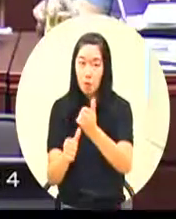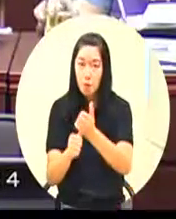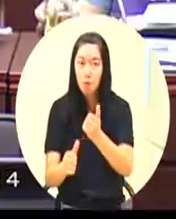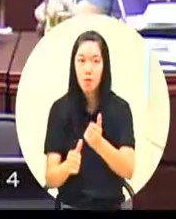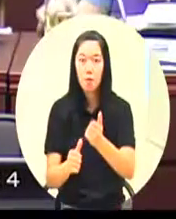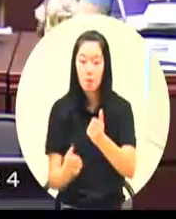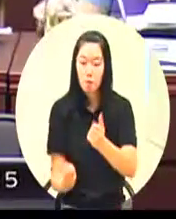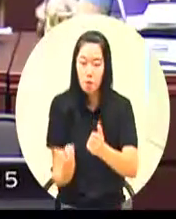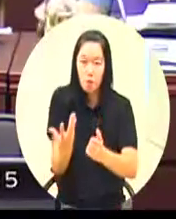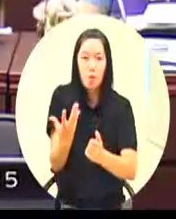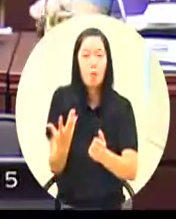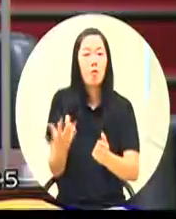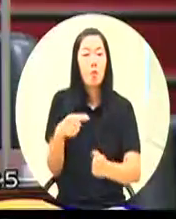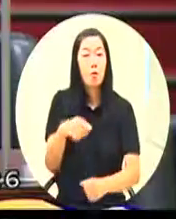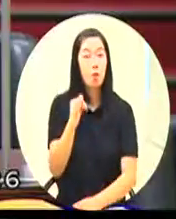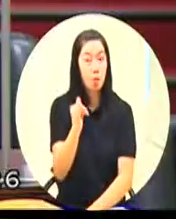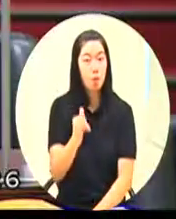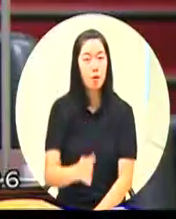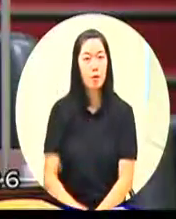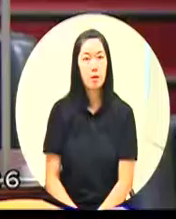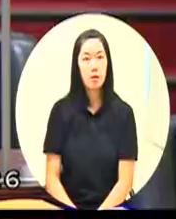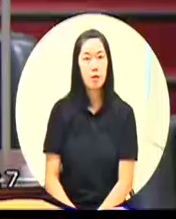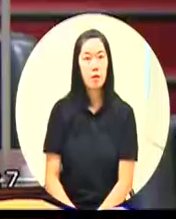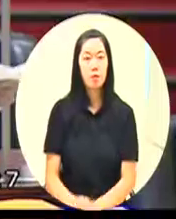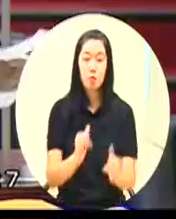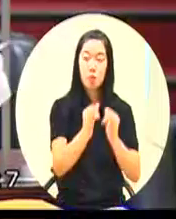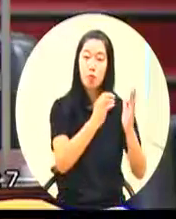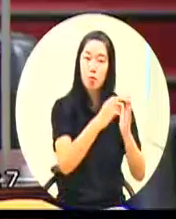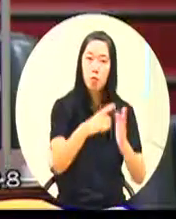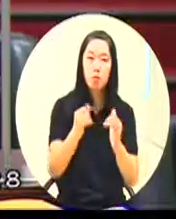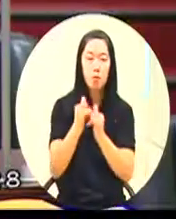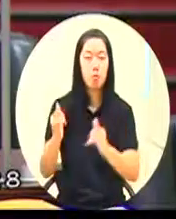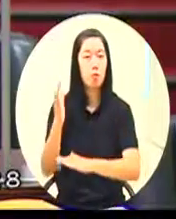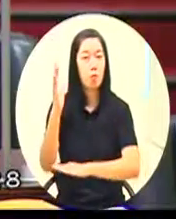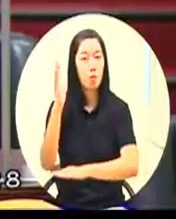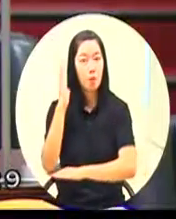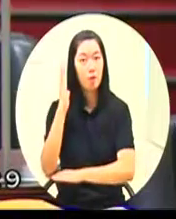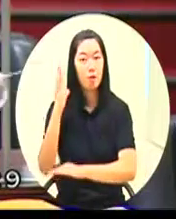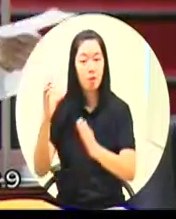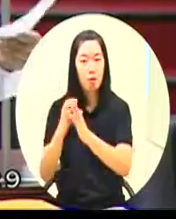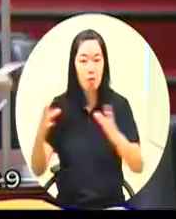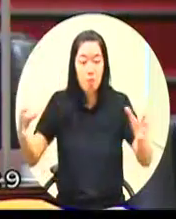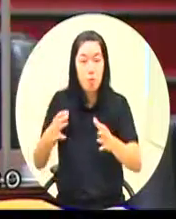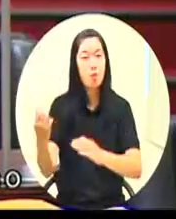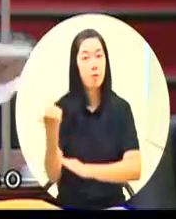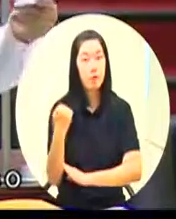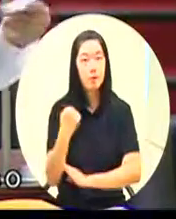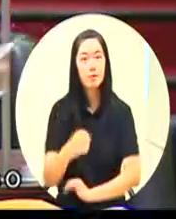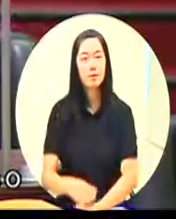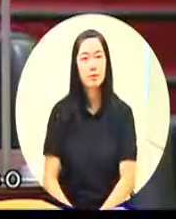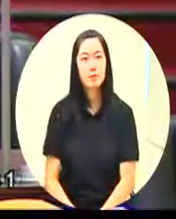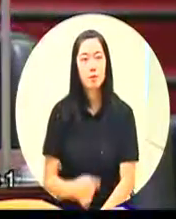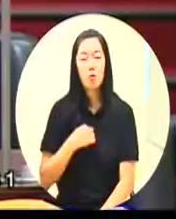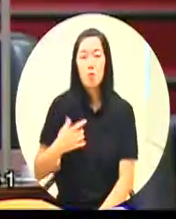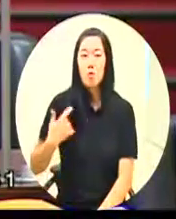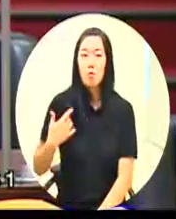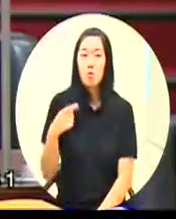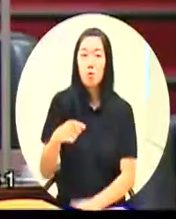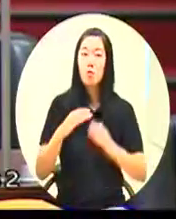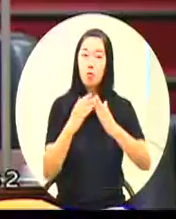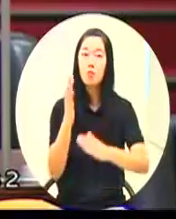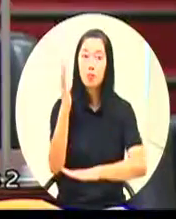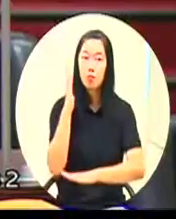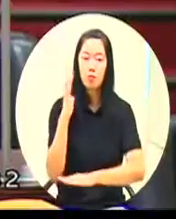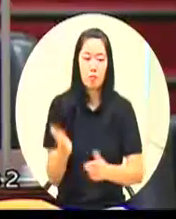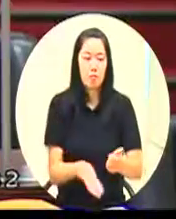孩。 当然啦，社会局呀、啊， 都要， 好民政局啊，大家要一起来鼓励 啊。 对， 那我不晓得我们市府到